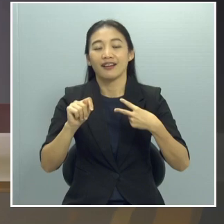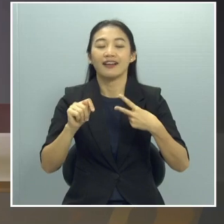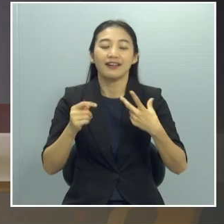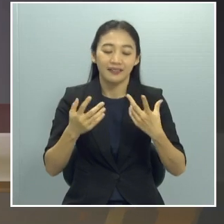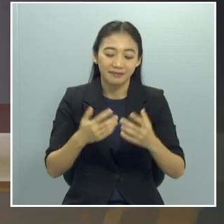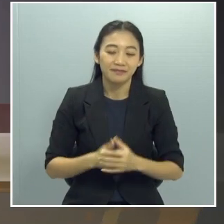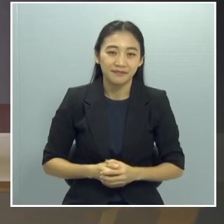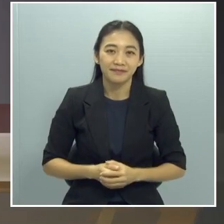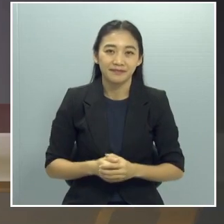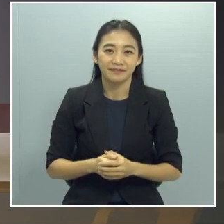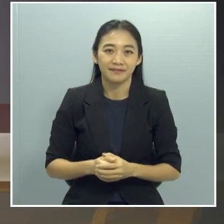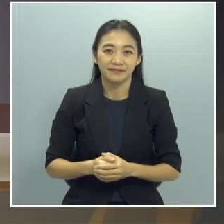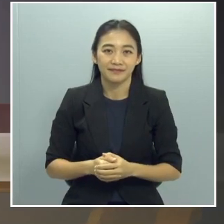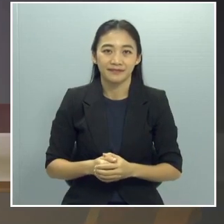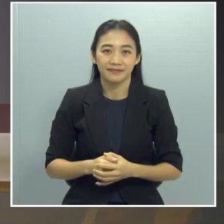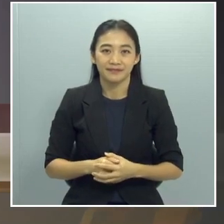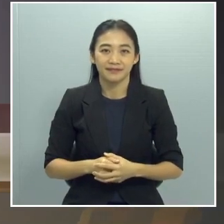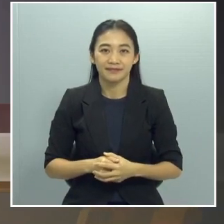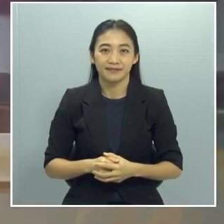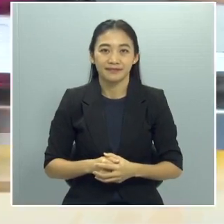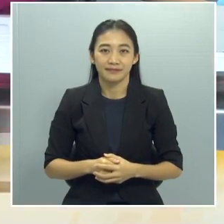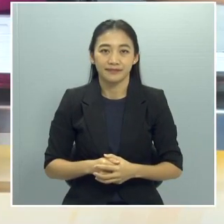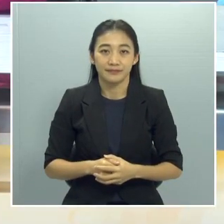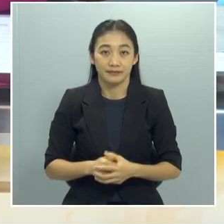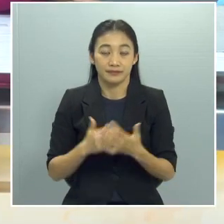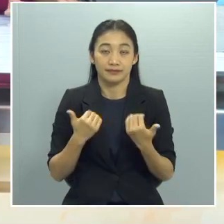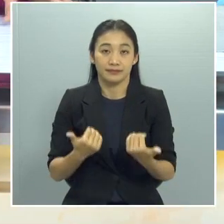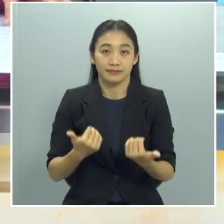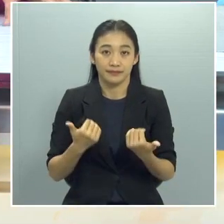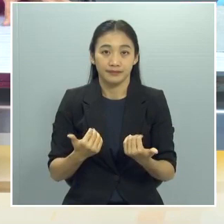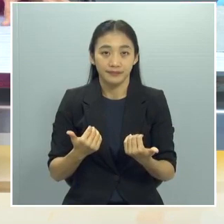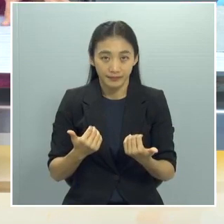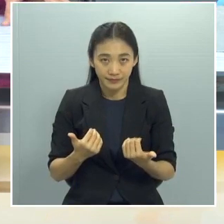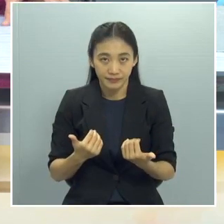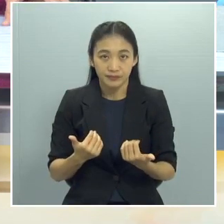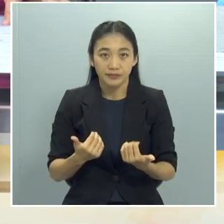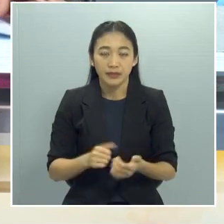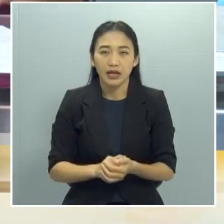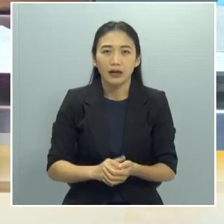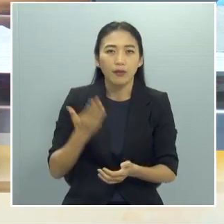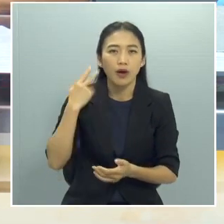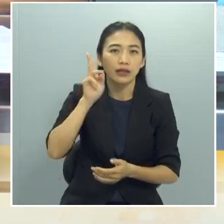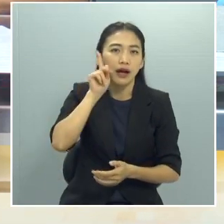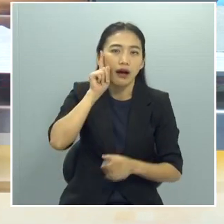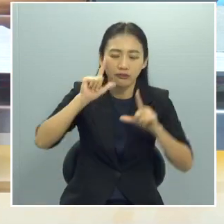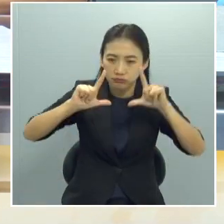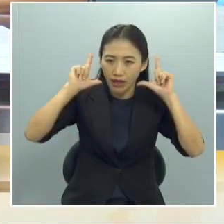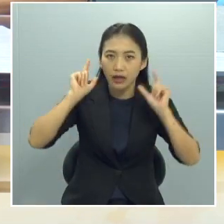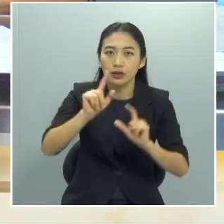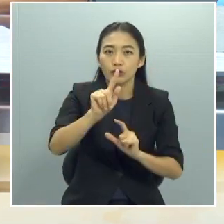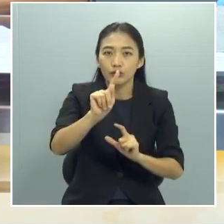คุณผู้ชมมีประเด็นน่าสนใจครับท่านผู้ชมครับหลังจากที่เกิดกรณีของตู้ฮาวเมื่อวานนี้